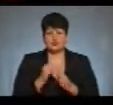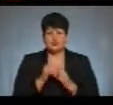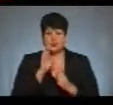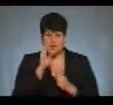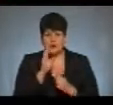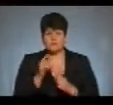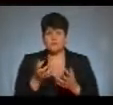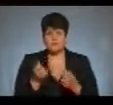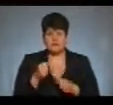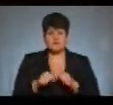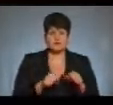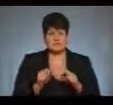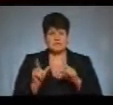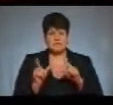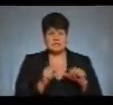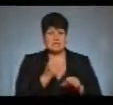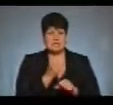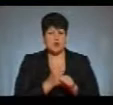велосипед та їде ним на роботу.